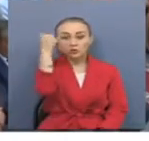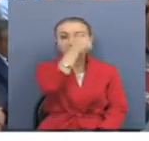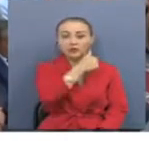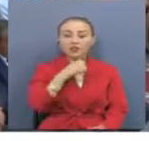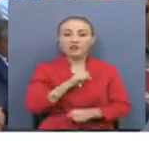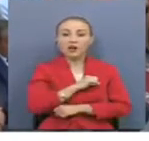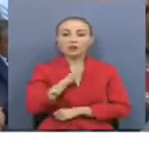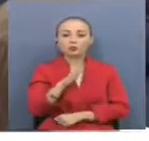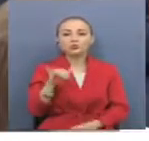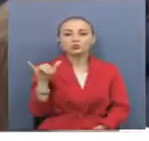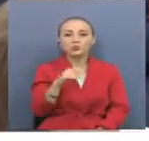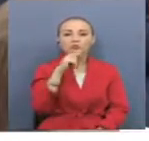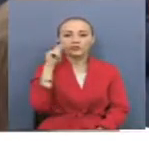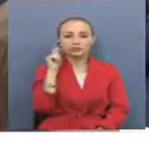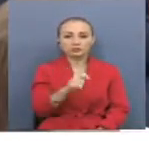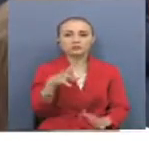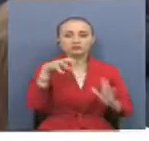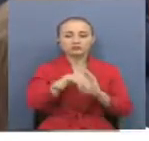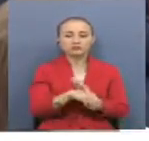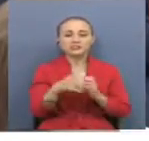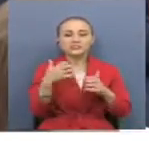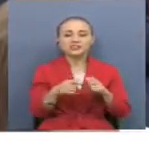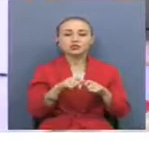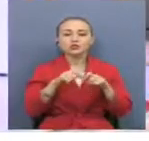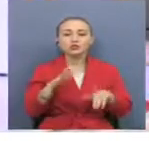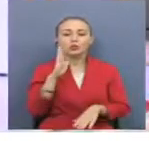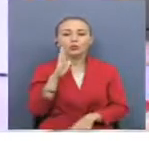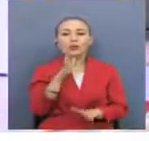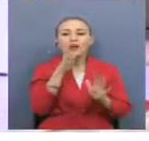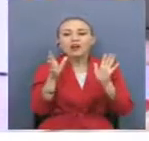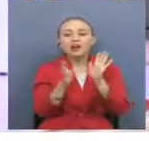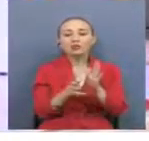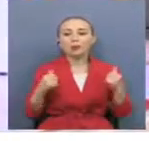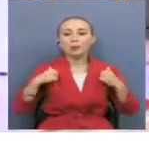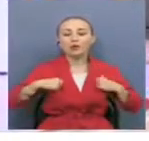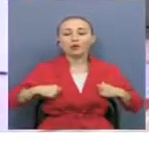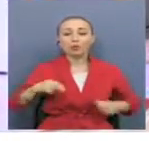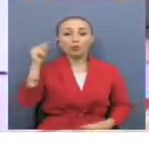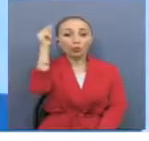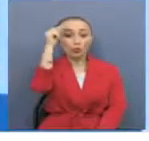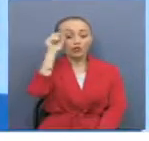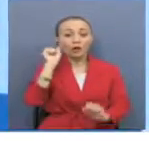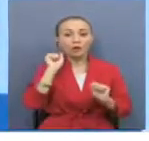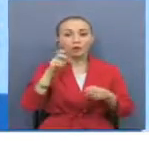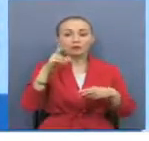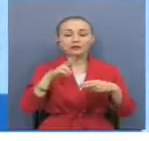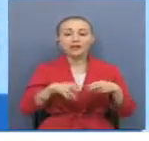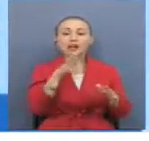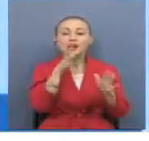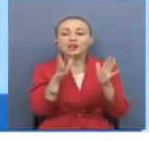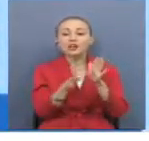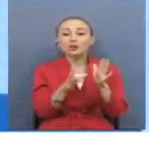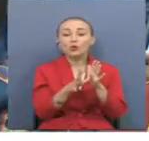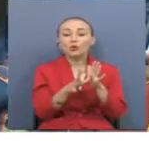айтқанда, ағымдағы жылы білім сапасы 62% құрады. Айта кетейік, облыста білім беру саласын қаржыландыру жыл сайын өсіп келеді. Сала